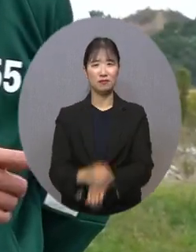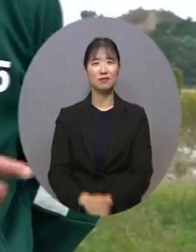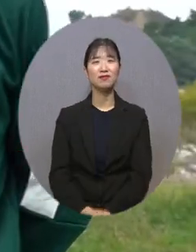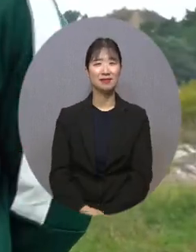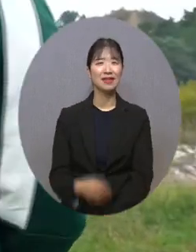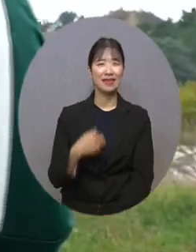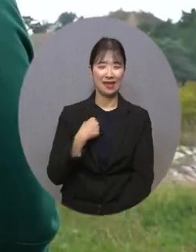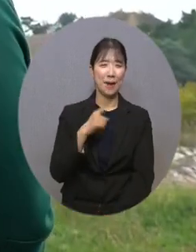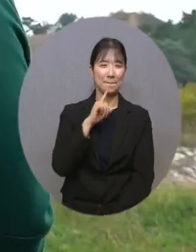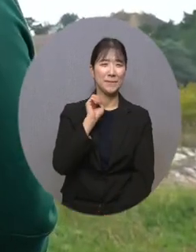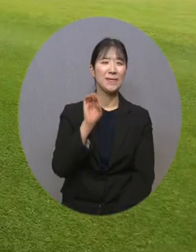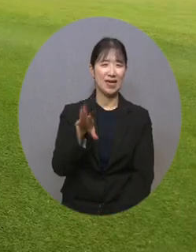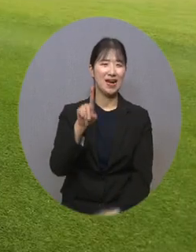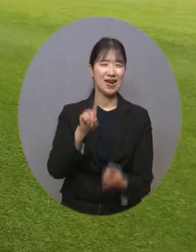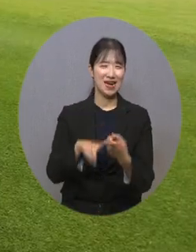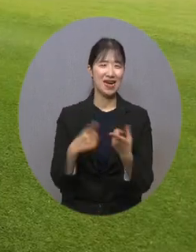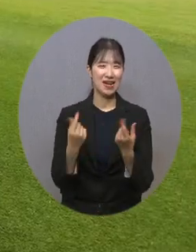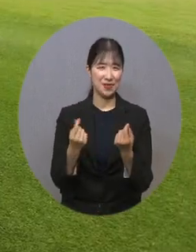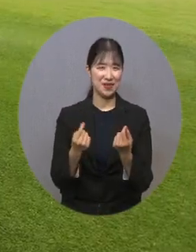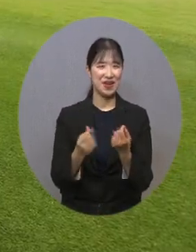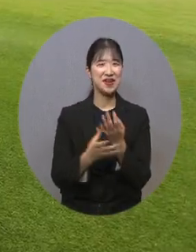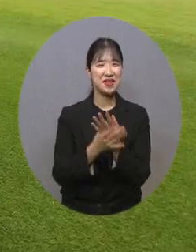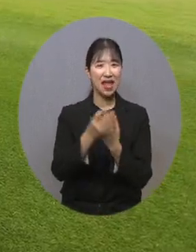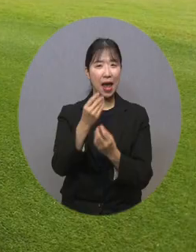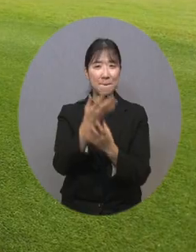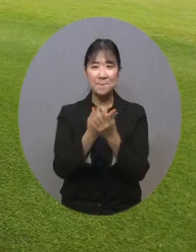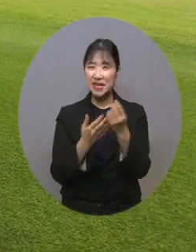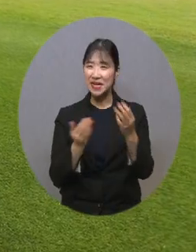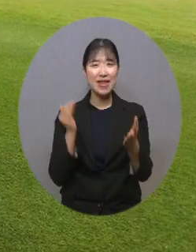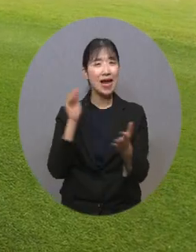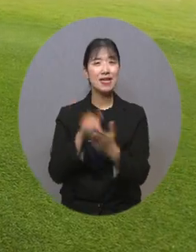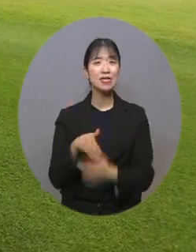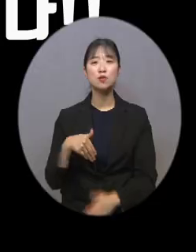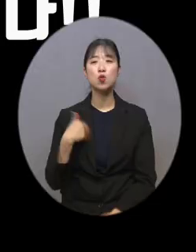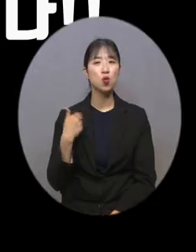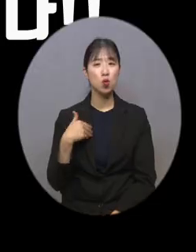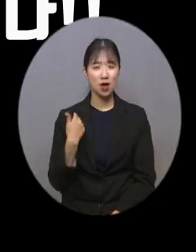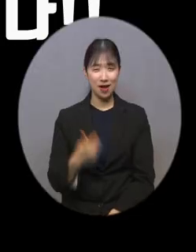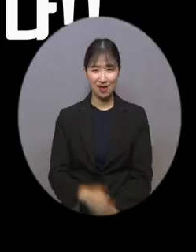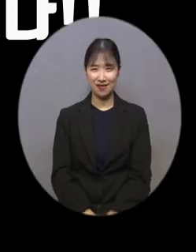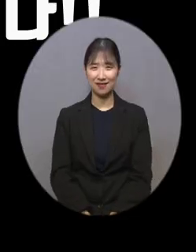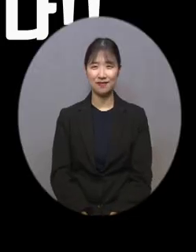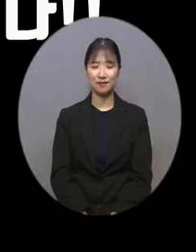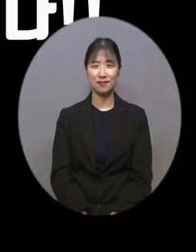얘기했죠. 장갑 벗을 때까지 모른다. 예.